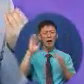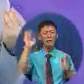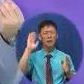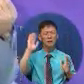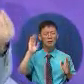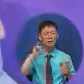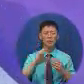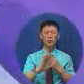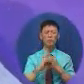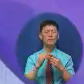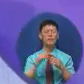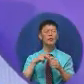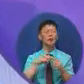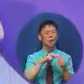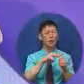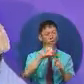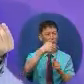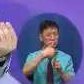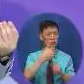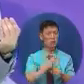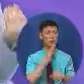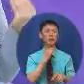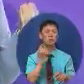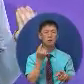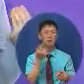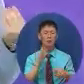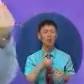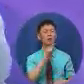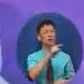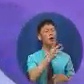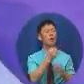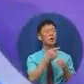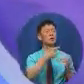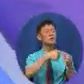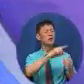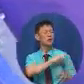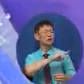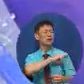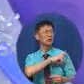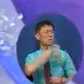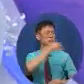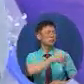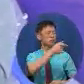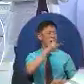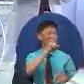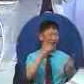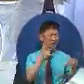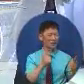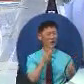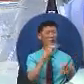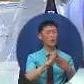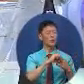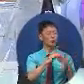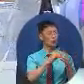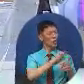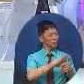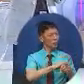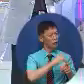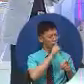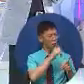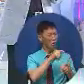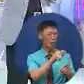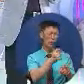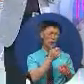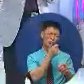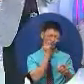학습자에게는 이런 정보적인 피드백의 역할을 해야 돼요. 너는 몇 등이고, 넌 누구보다 잘하고, 넌뭘할수 있고가 아니라, 너는 이거는 잘 알고